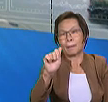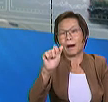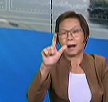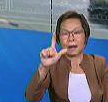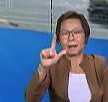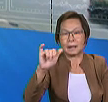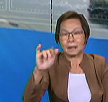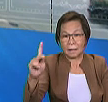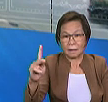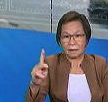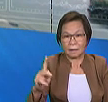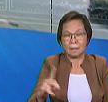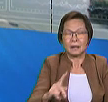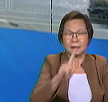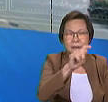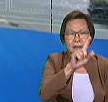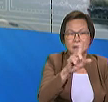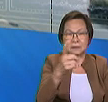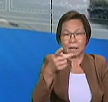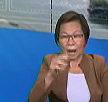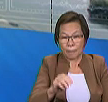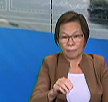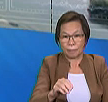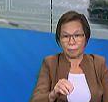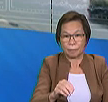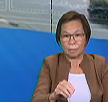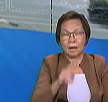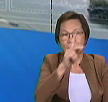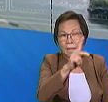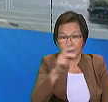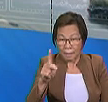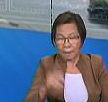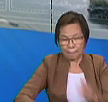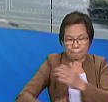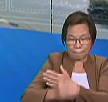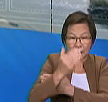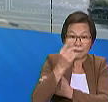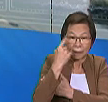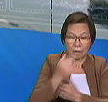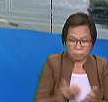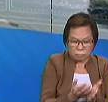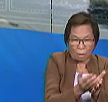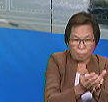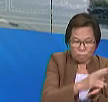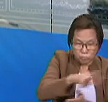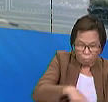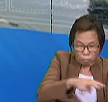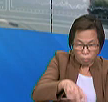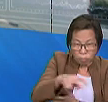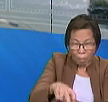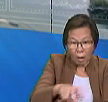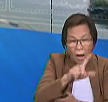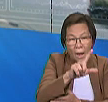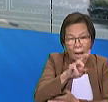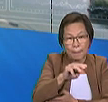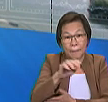Pengkalan Centra laut diraja Malaysia tldm Teluk sepanggar Kota Kinabalu pagi tadi kapal peronda misi pesisir